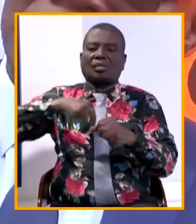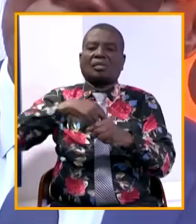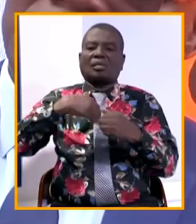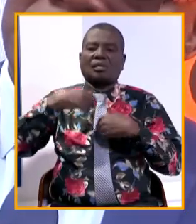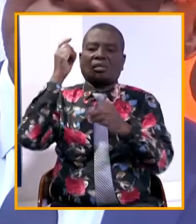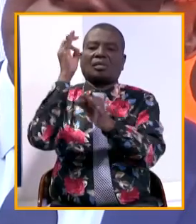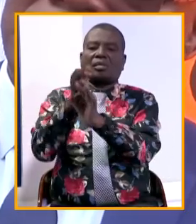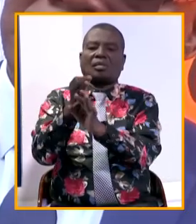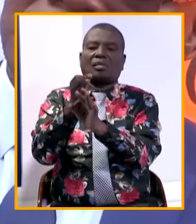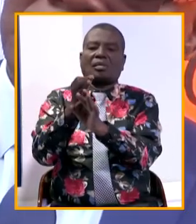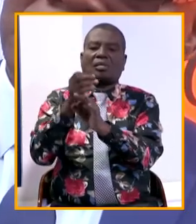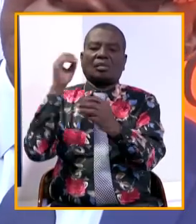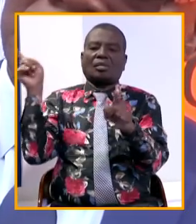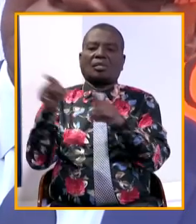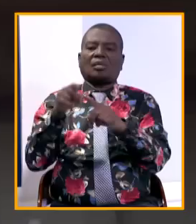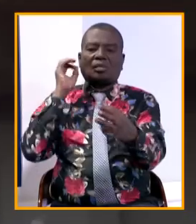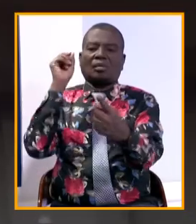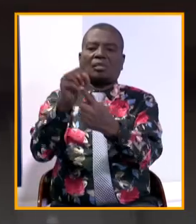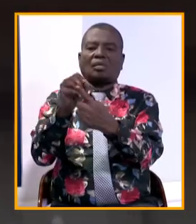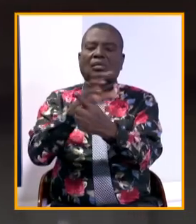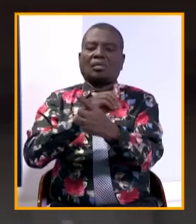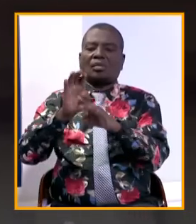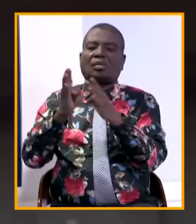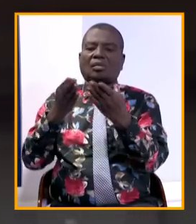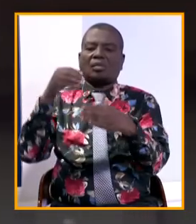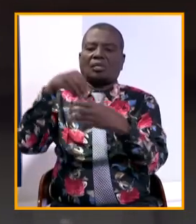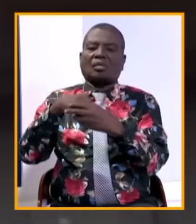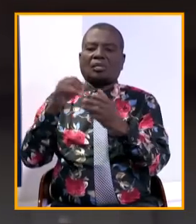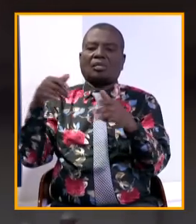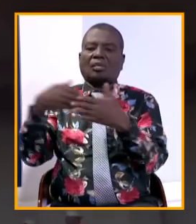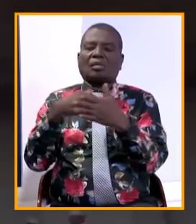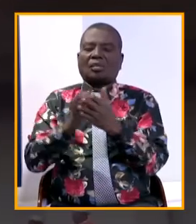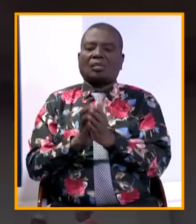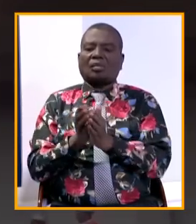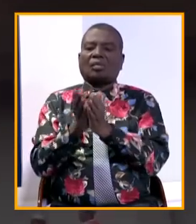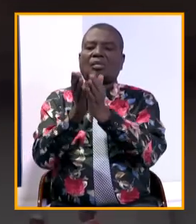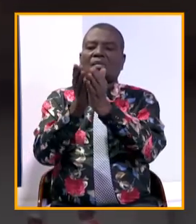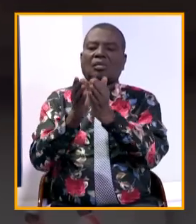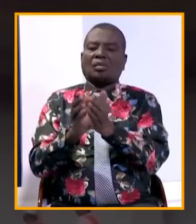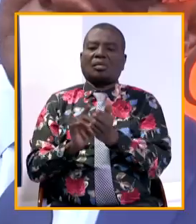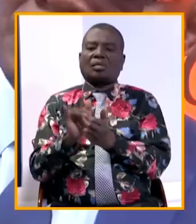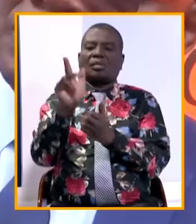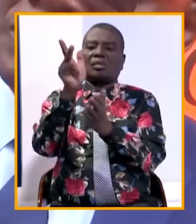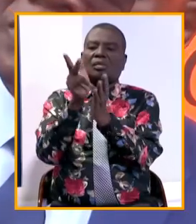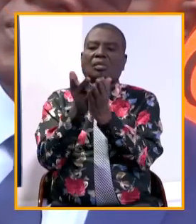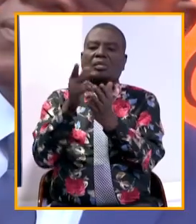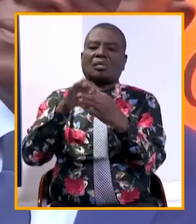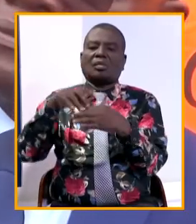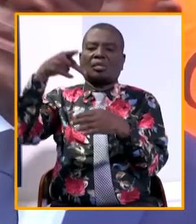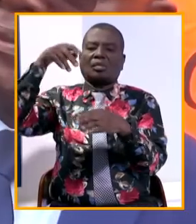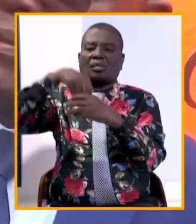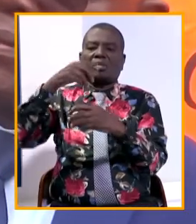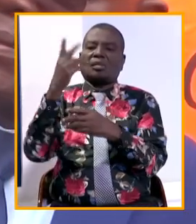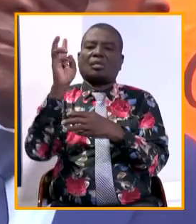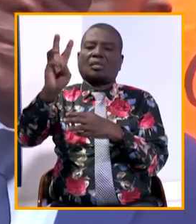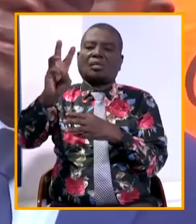avons fixé comme objectif d'ouvrir donc ce nouvel aéroport de Korogo dans 6 mois. Donc nous travaillons pour